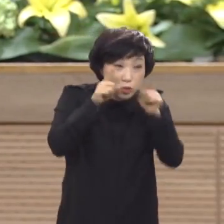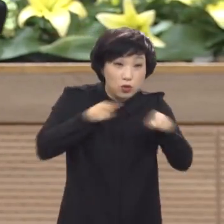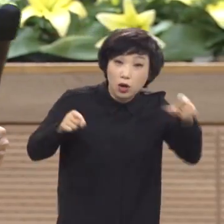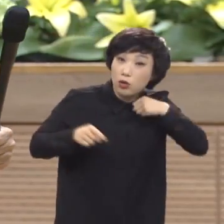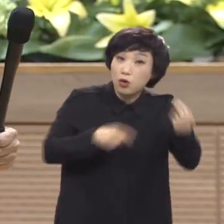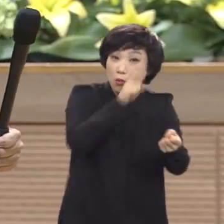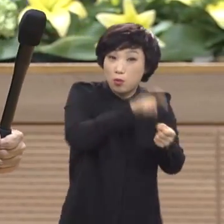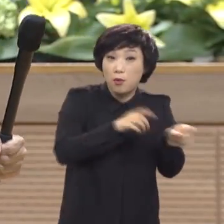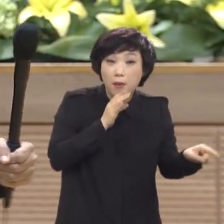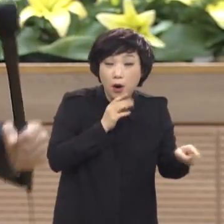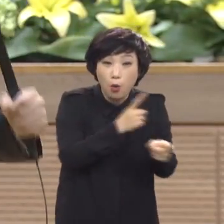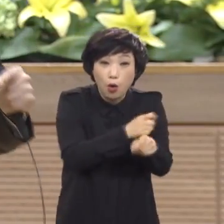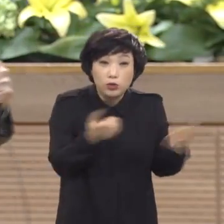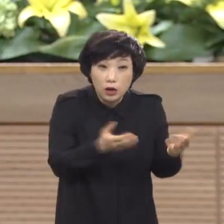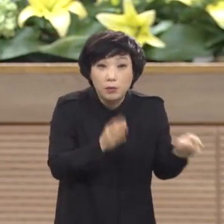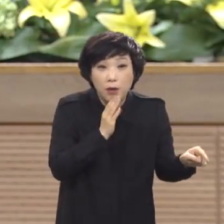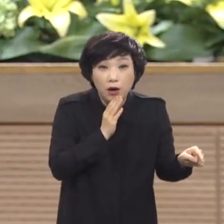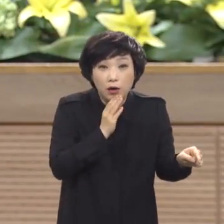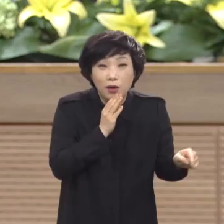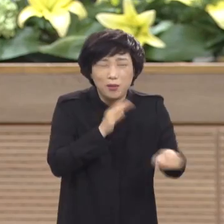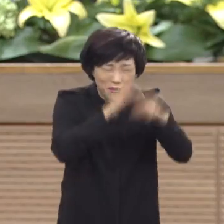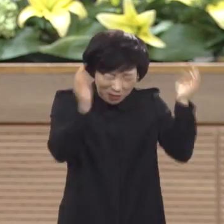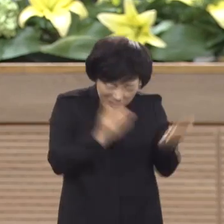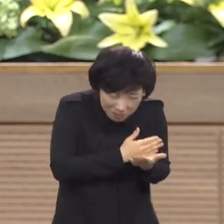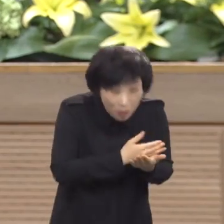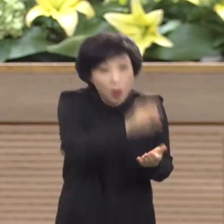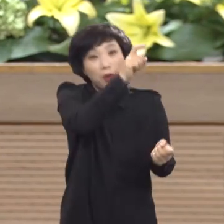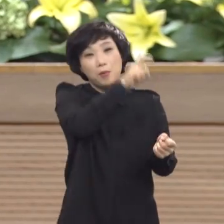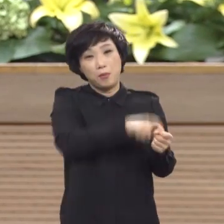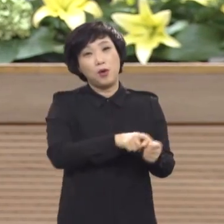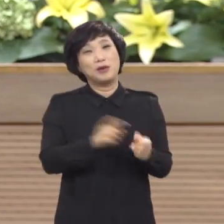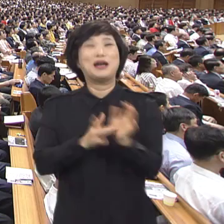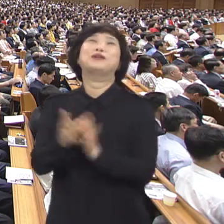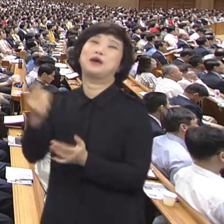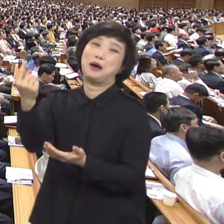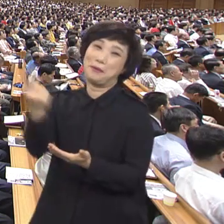보내는 원수 같은 일을 멸하려고